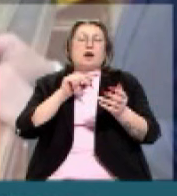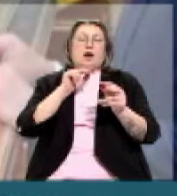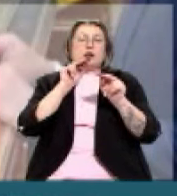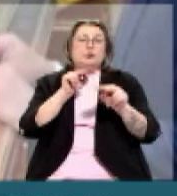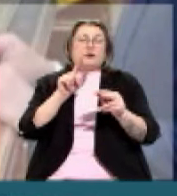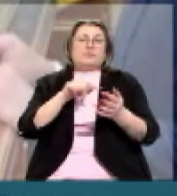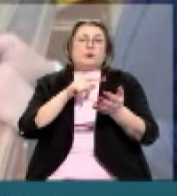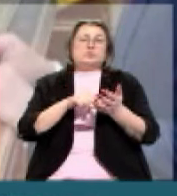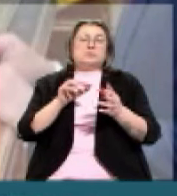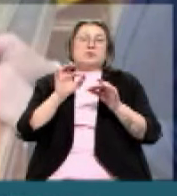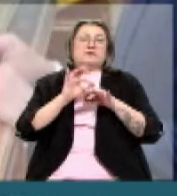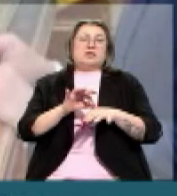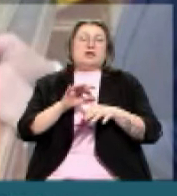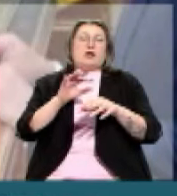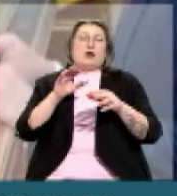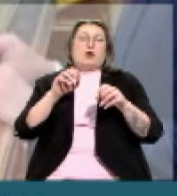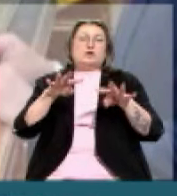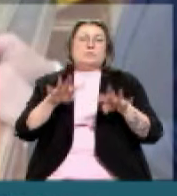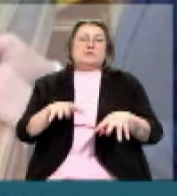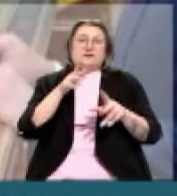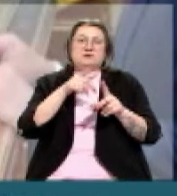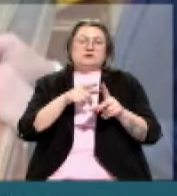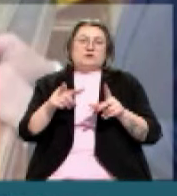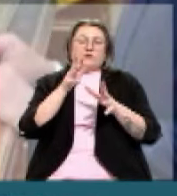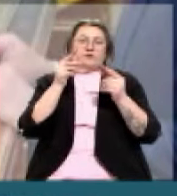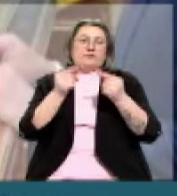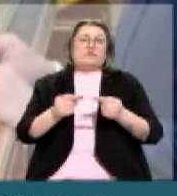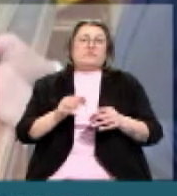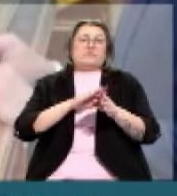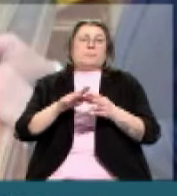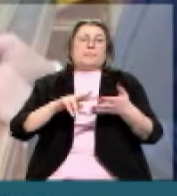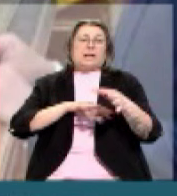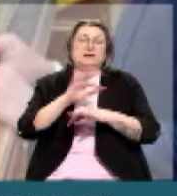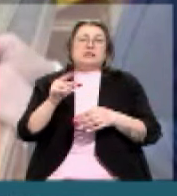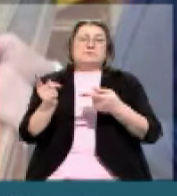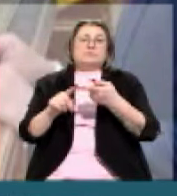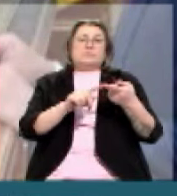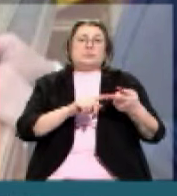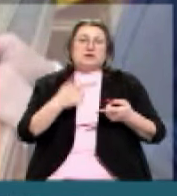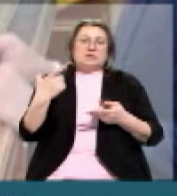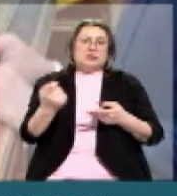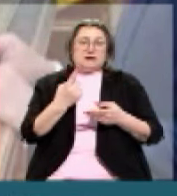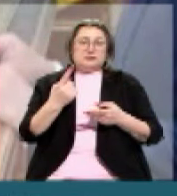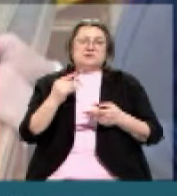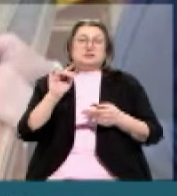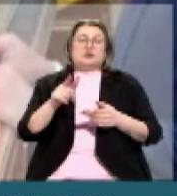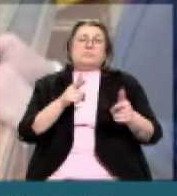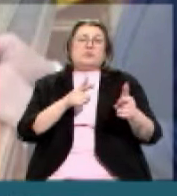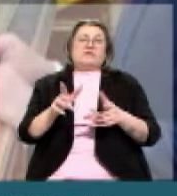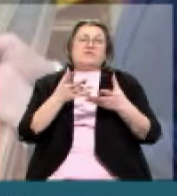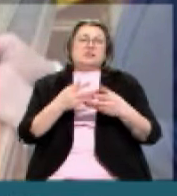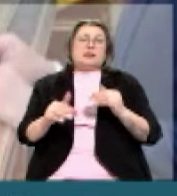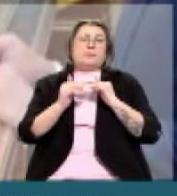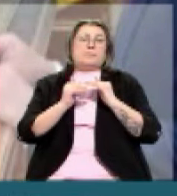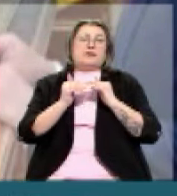іске асырылуына қолайлы жағдай жасайды. Газбен қамтамасыз ету көлемін ұлғайту бірнеше жобаны жүзеге асыруға, соның ішінде ыстық